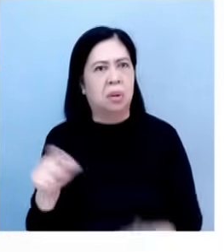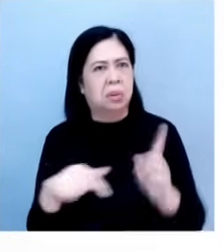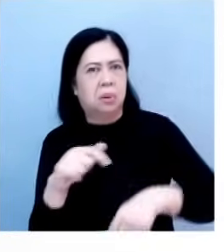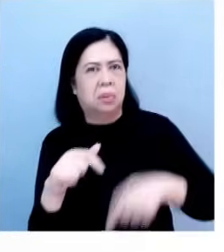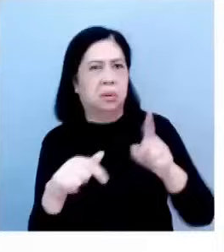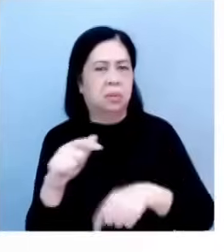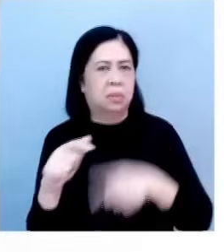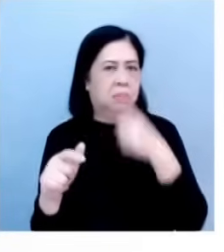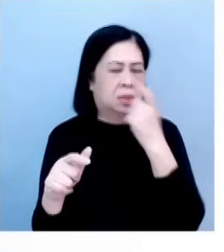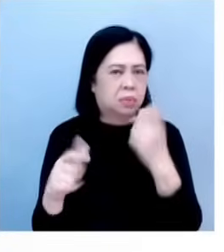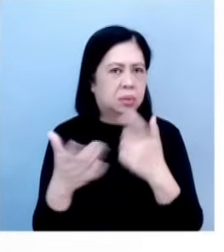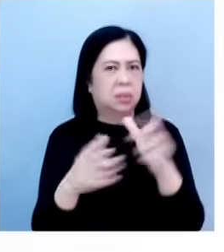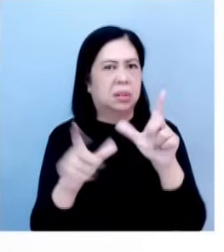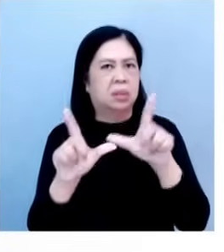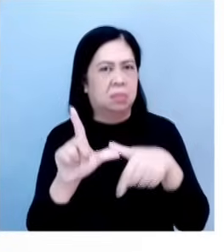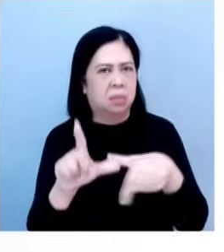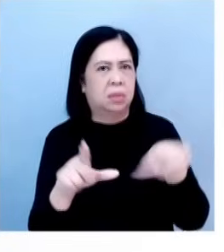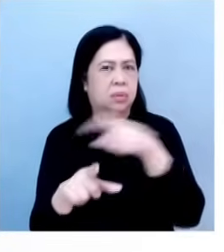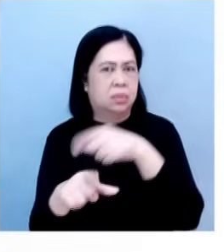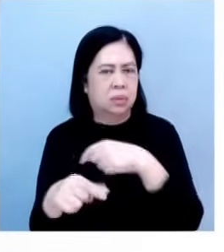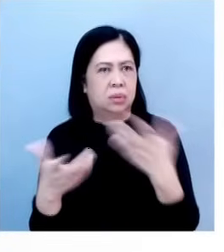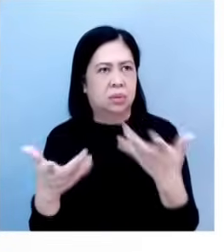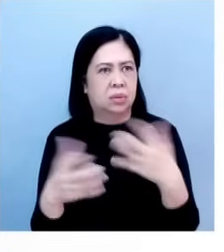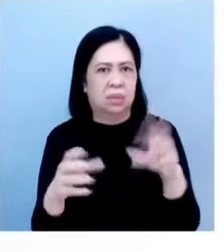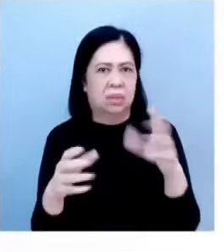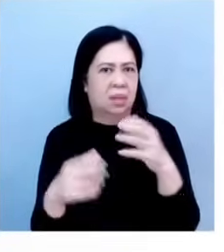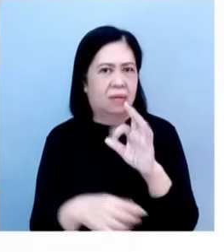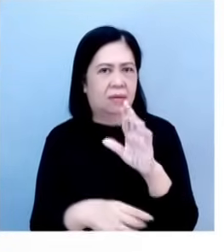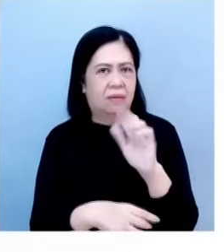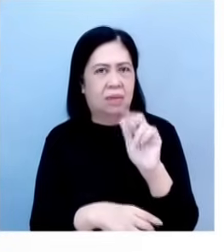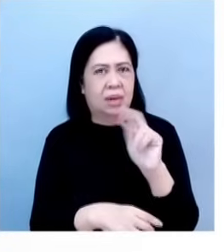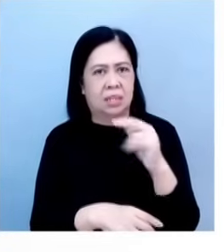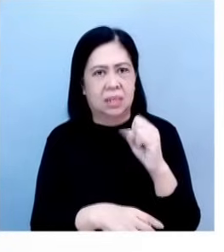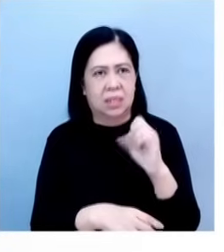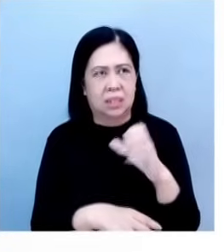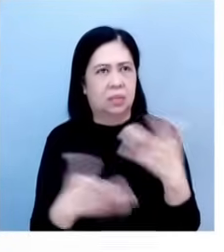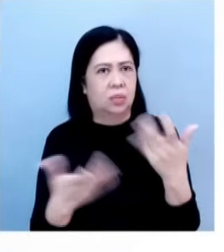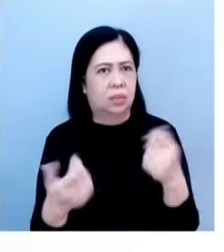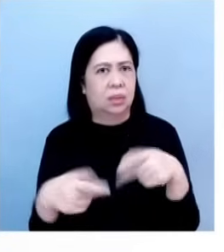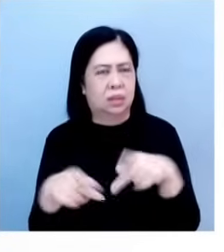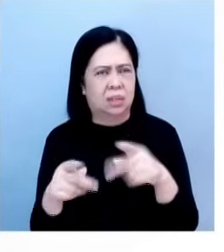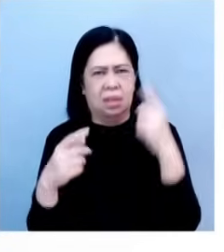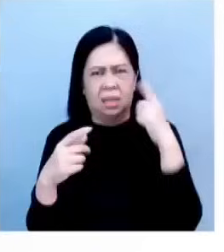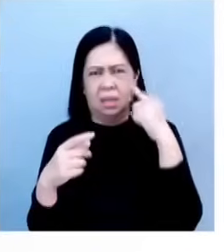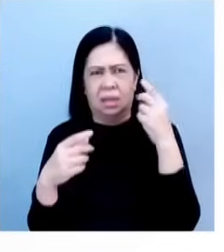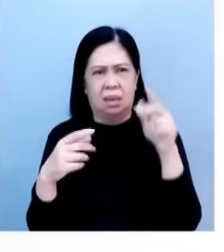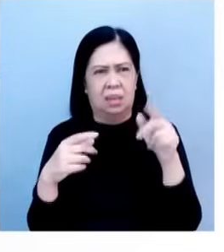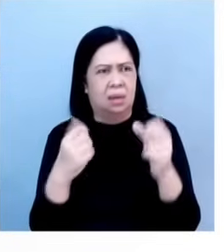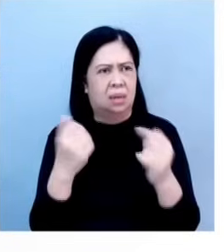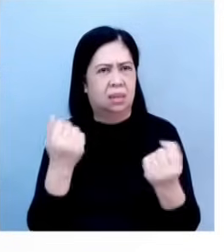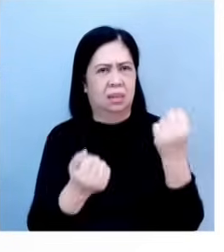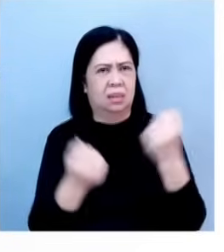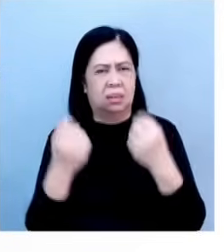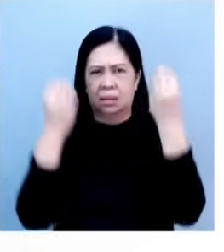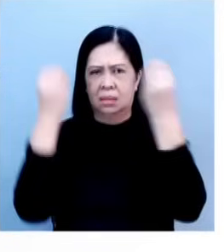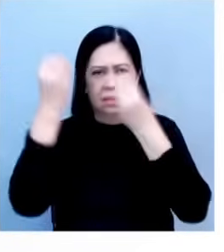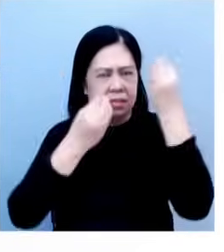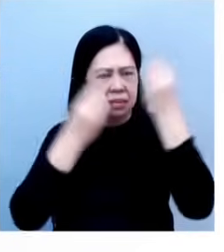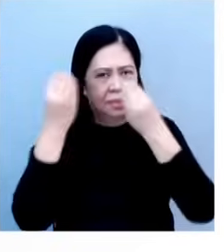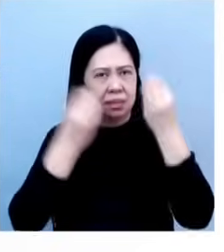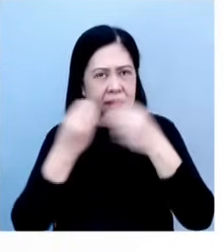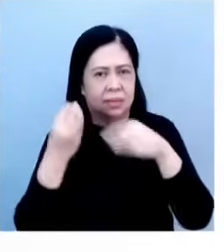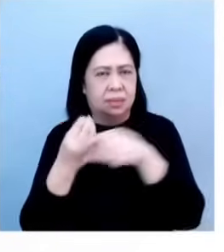dahil expired na nga yung wala na nga tayong prangkisa o wala ng PA. Kaya nagdudulot ito ng kalitukan sa hanay